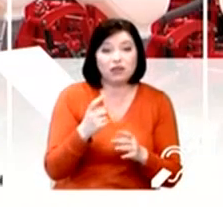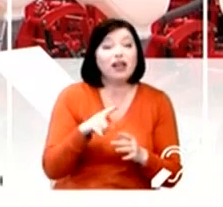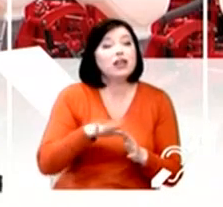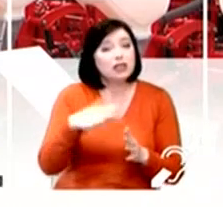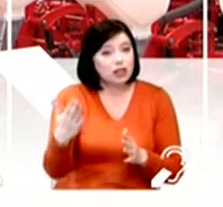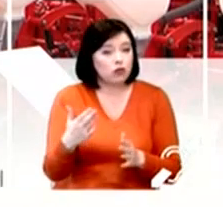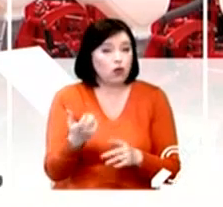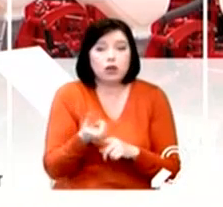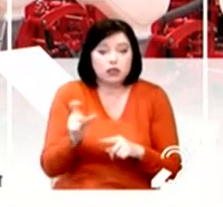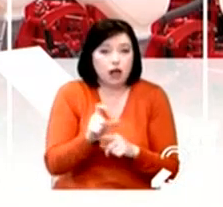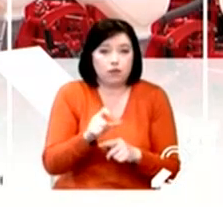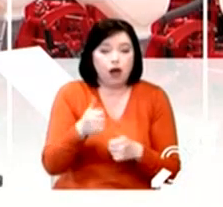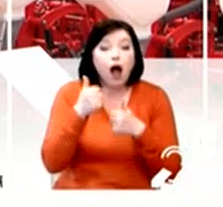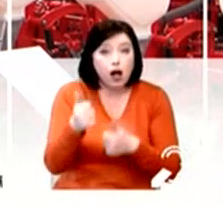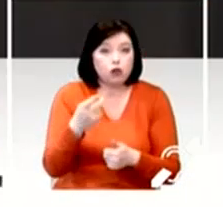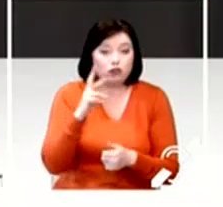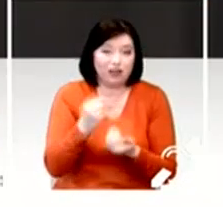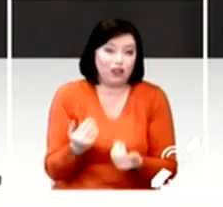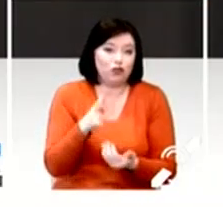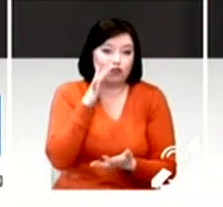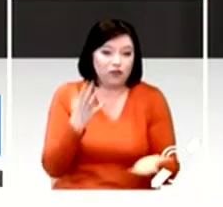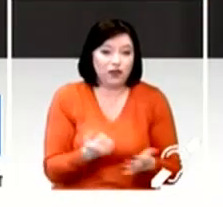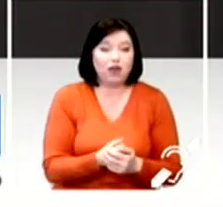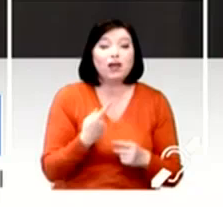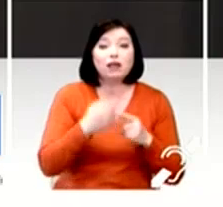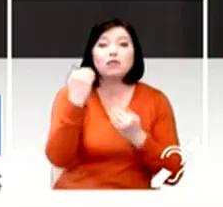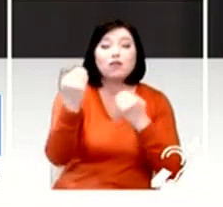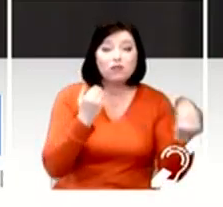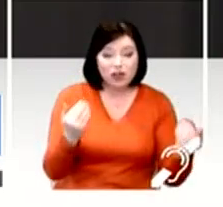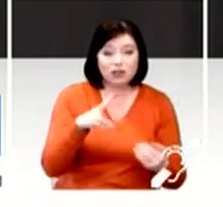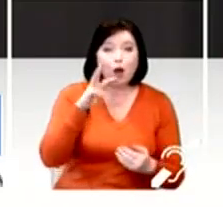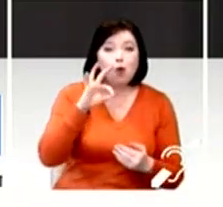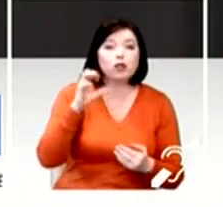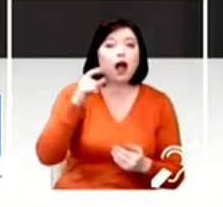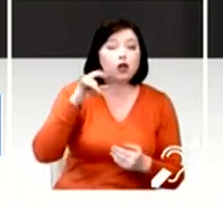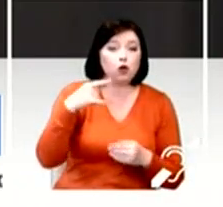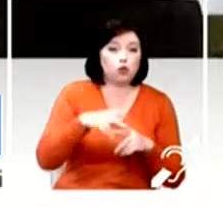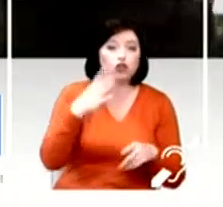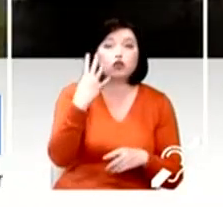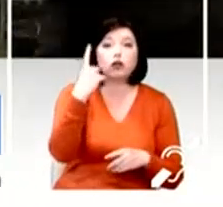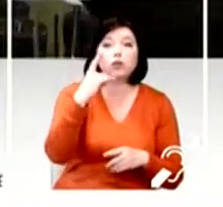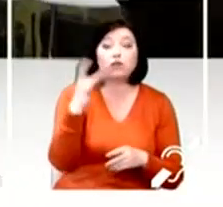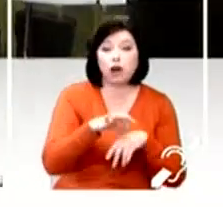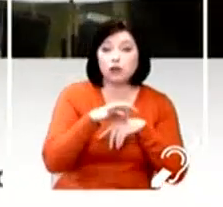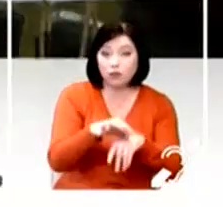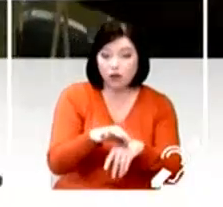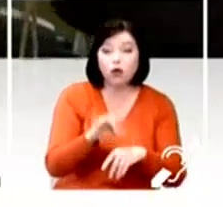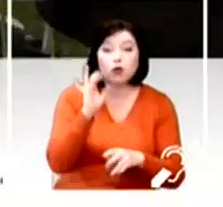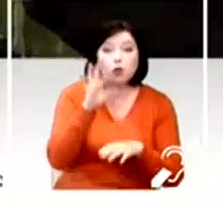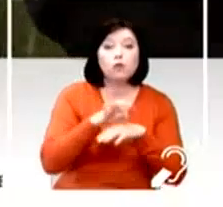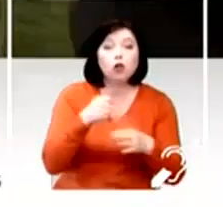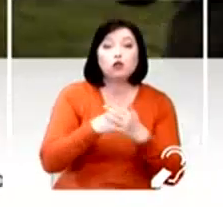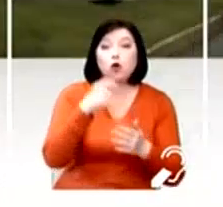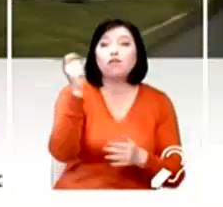departe cele mai competitive la ora actuală. Expoziția Moldagrotech este la 41-a ediție și se va desfășura